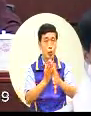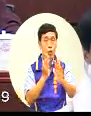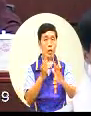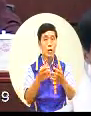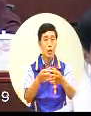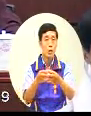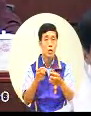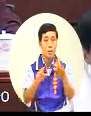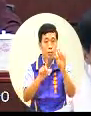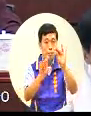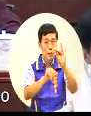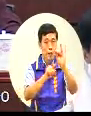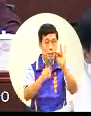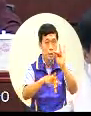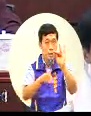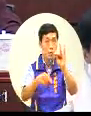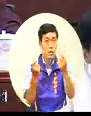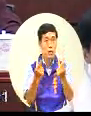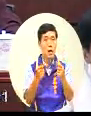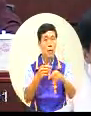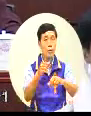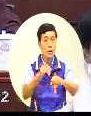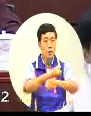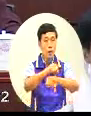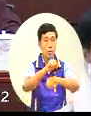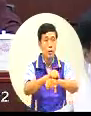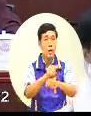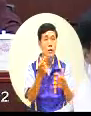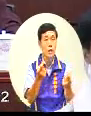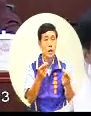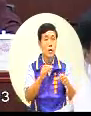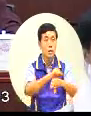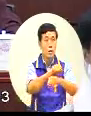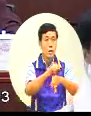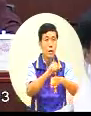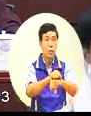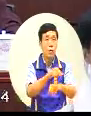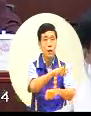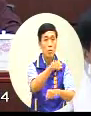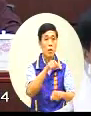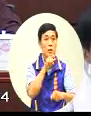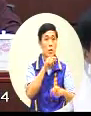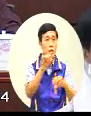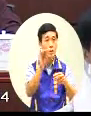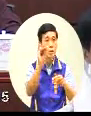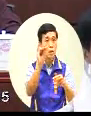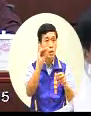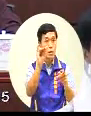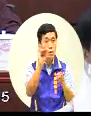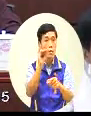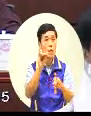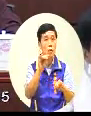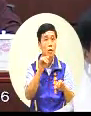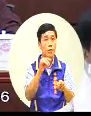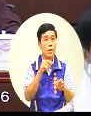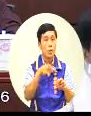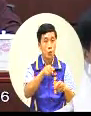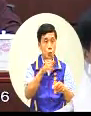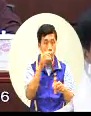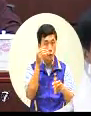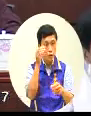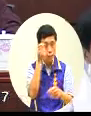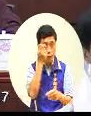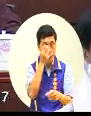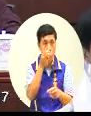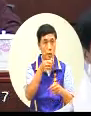像新加坡一样，新加坡是1000个人，他每天出去稽查滋生源。那我们现在尝试慢慢办理，那